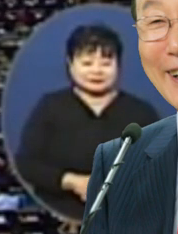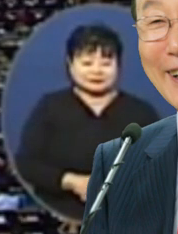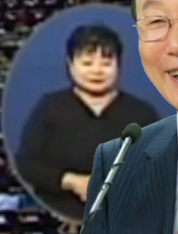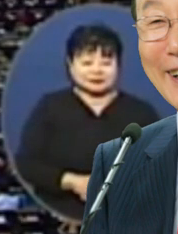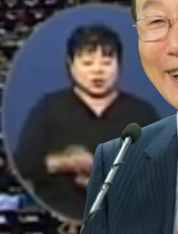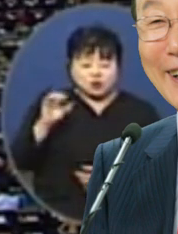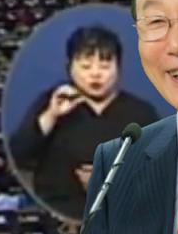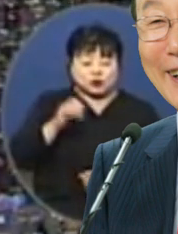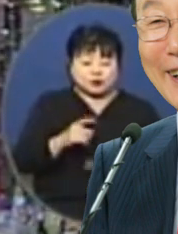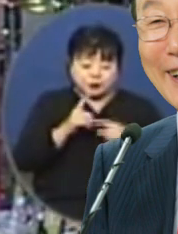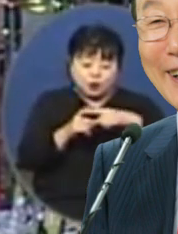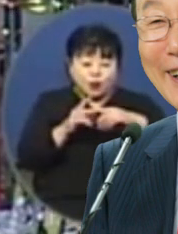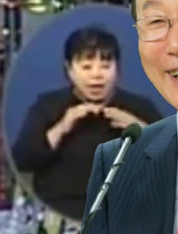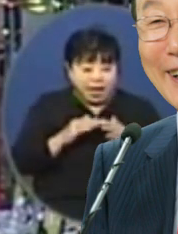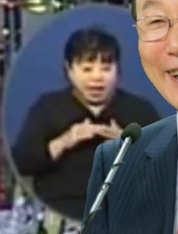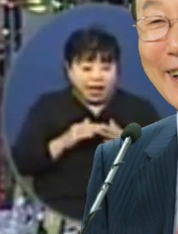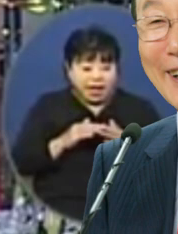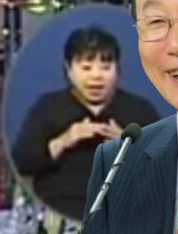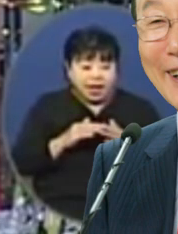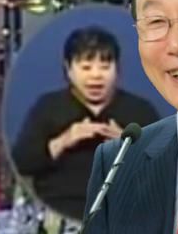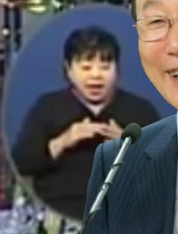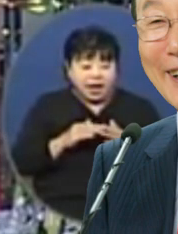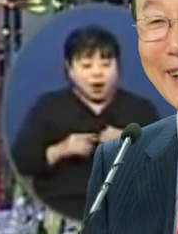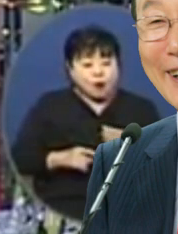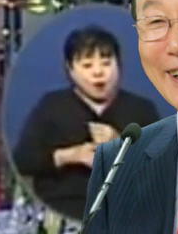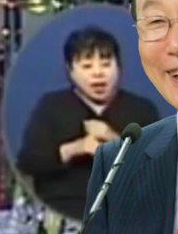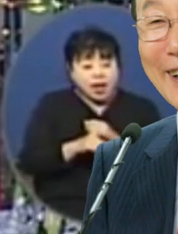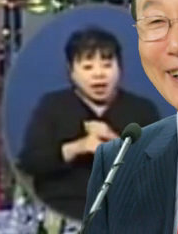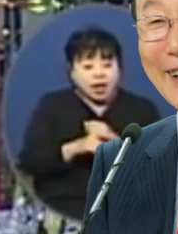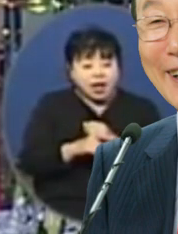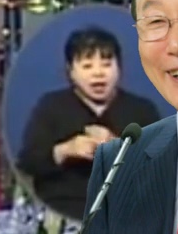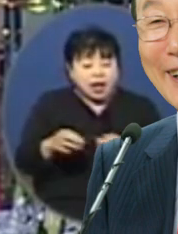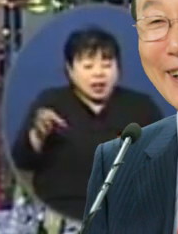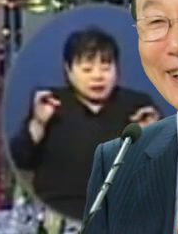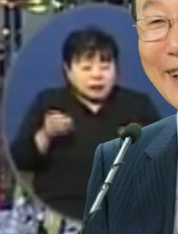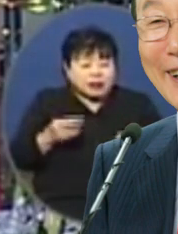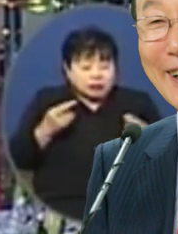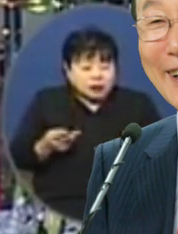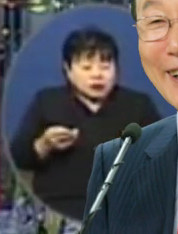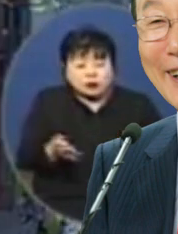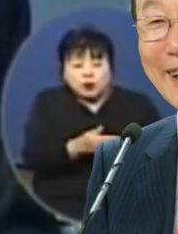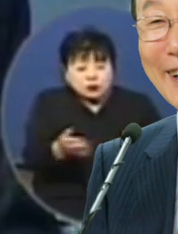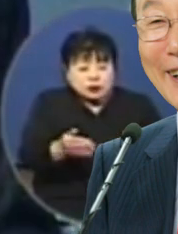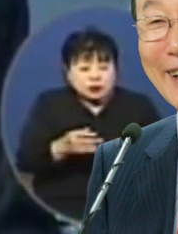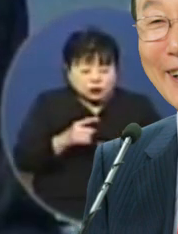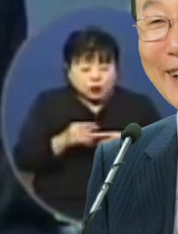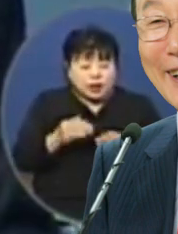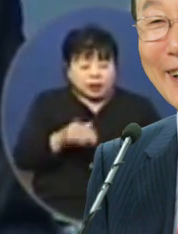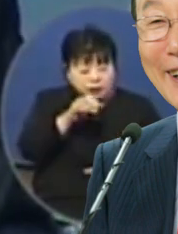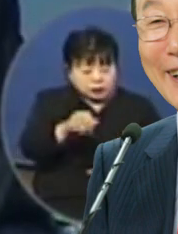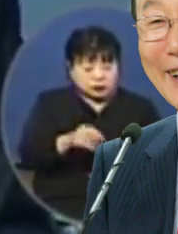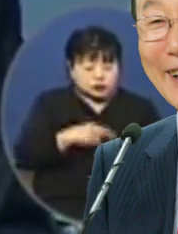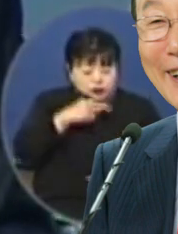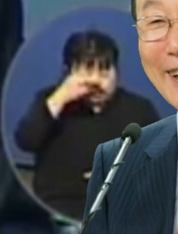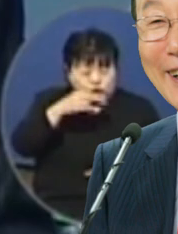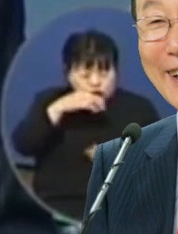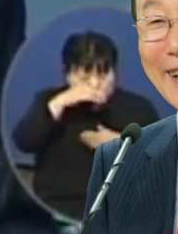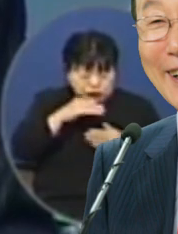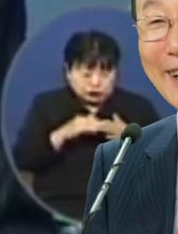유럽에 있는 교회가 왜 텅텅 비었느냐? 교회당이 술집이